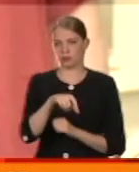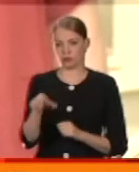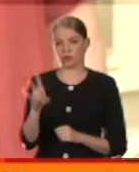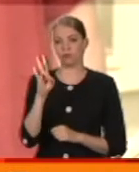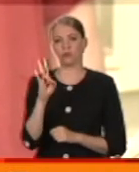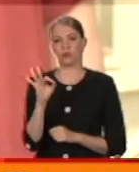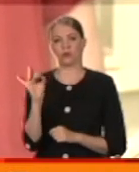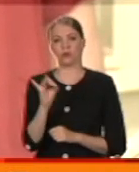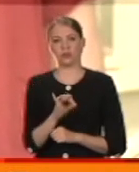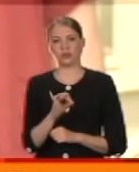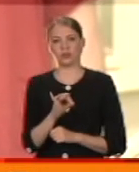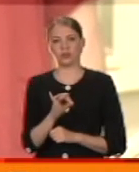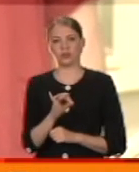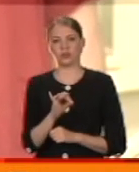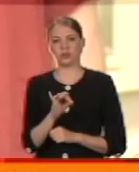но и